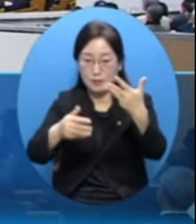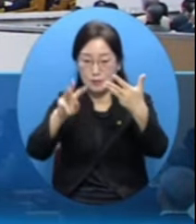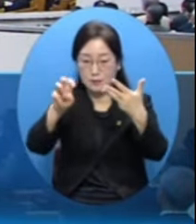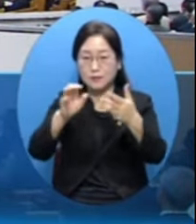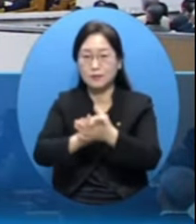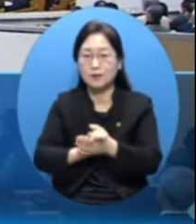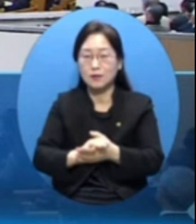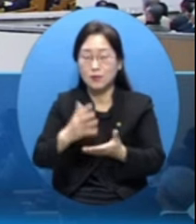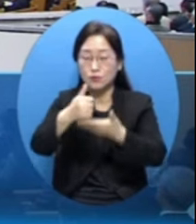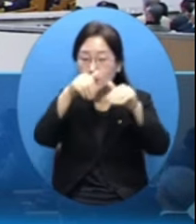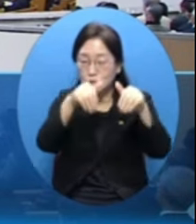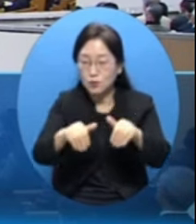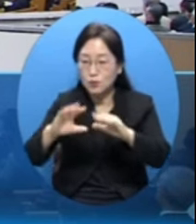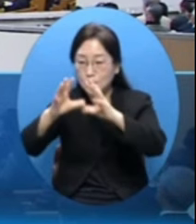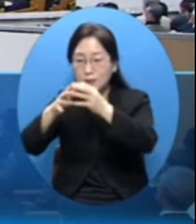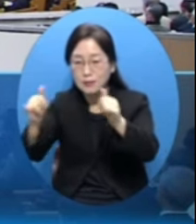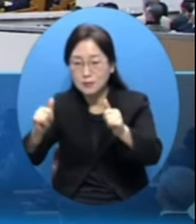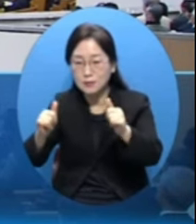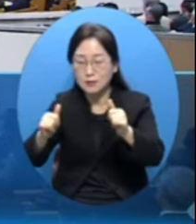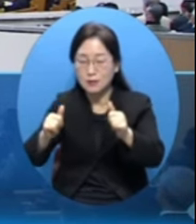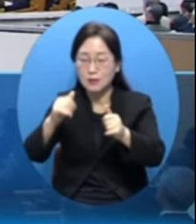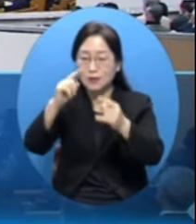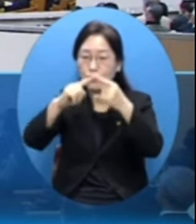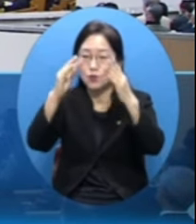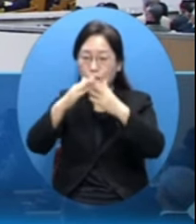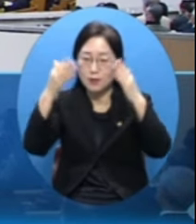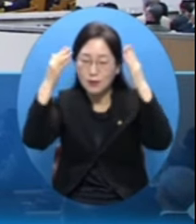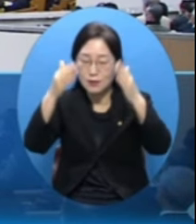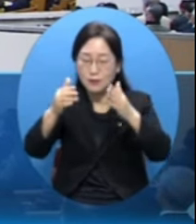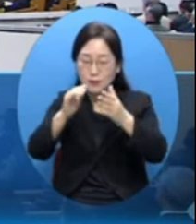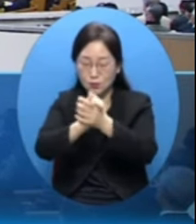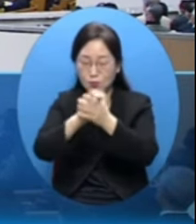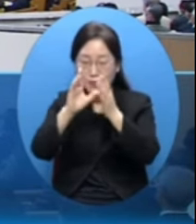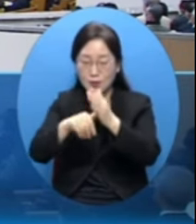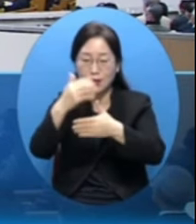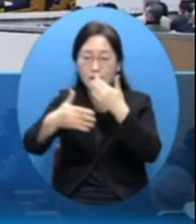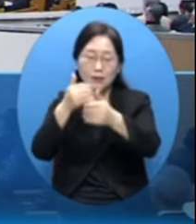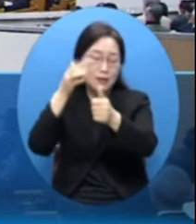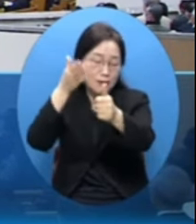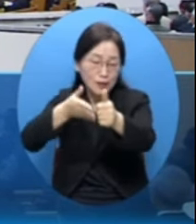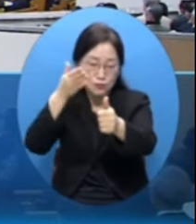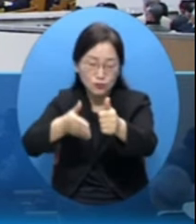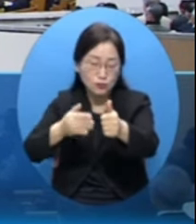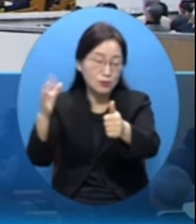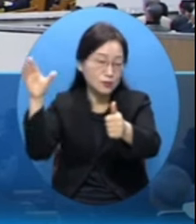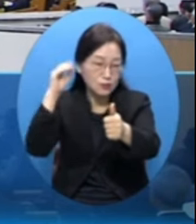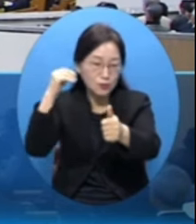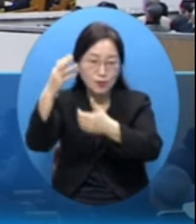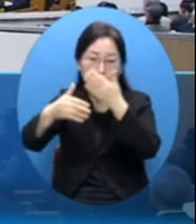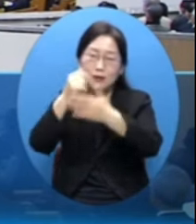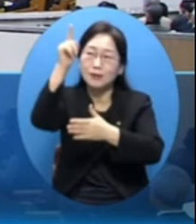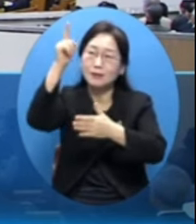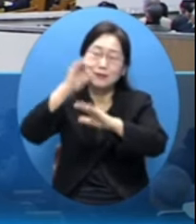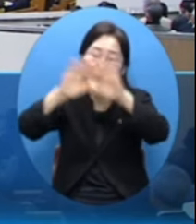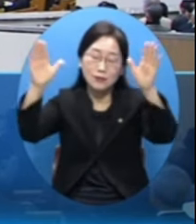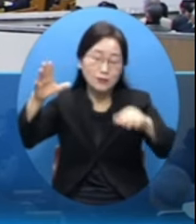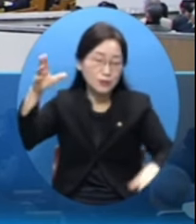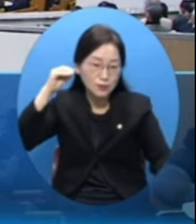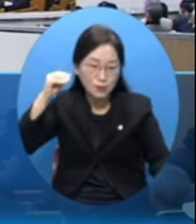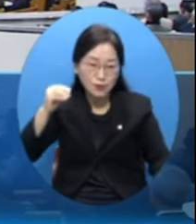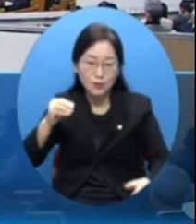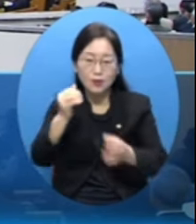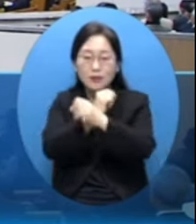주의 백성 이스라엘이 이곳을 향하여 기도할 때에 주는 그 간구함을 들으시되 주께서 계신 곳 하늘에서 들으시고 들으시사